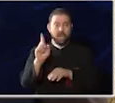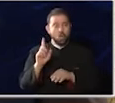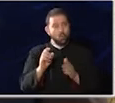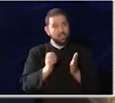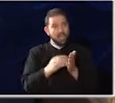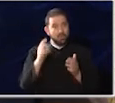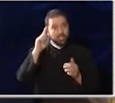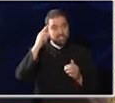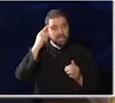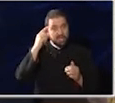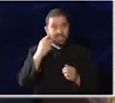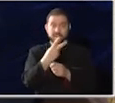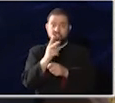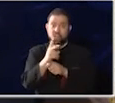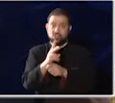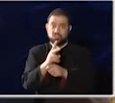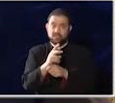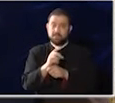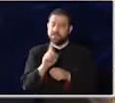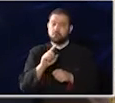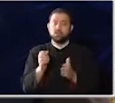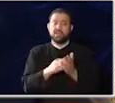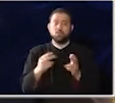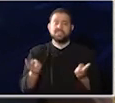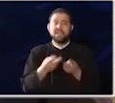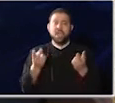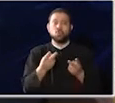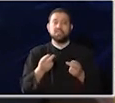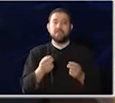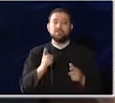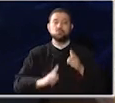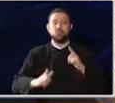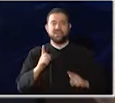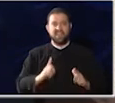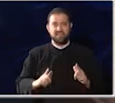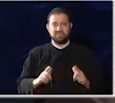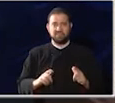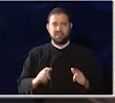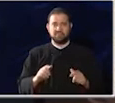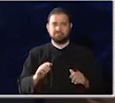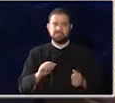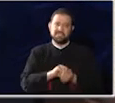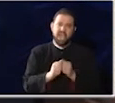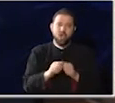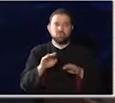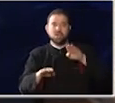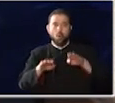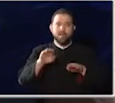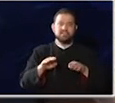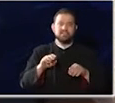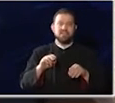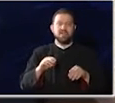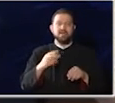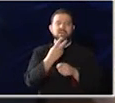și să nu căutăm suferința pentru ea însăși. Să nu căutăm să compensăm, să spunem,